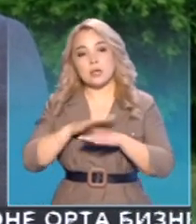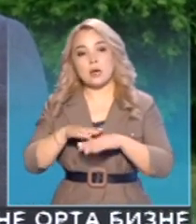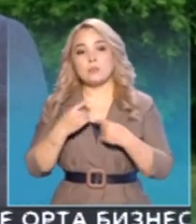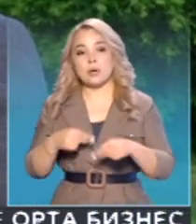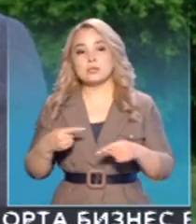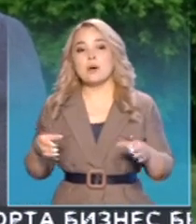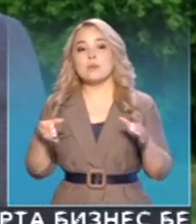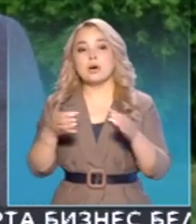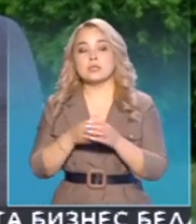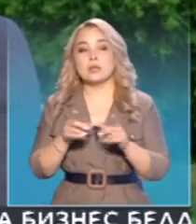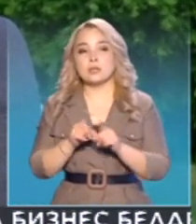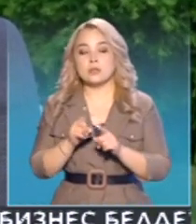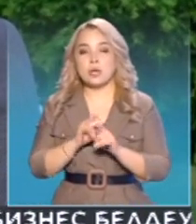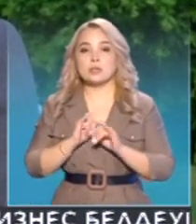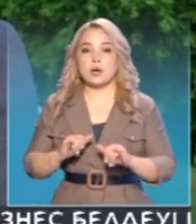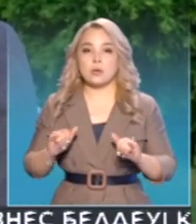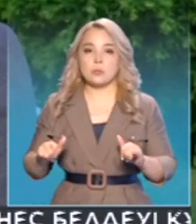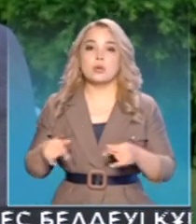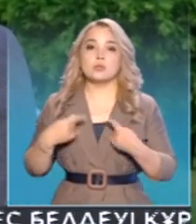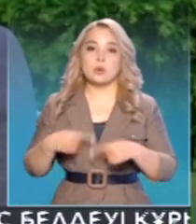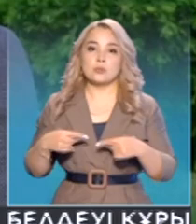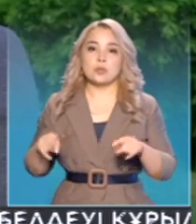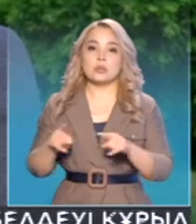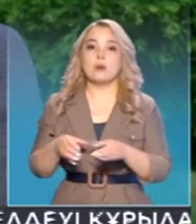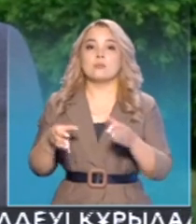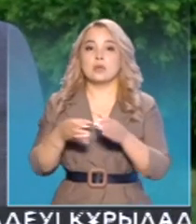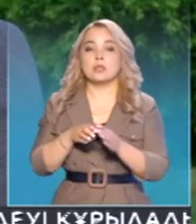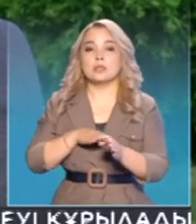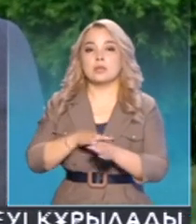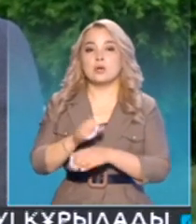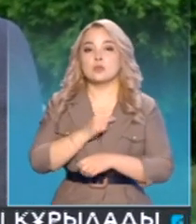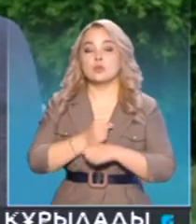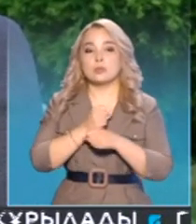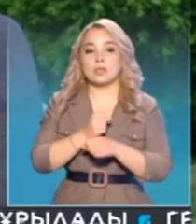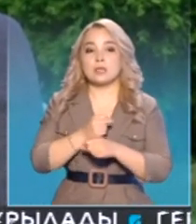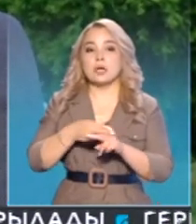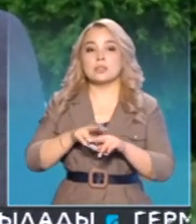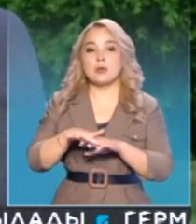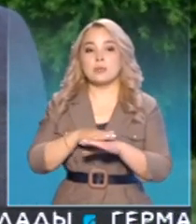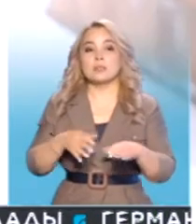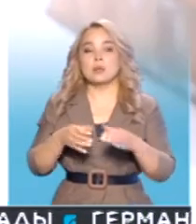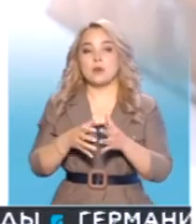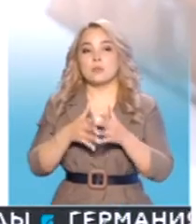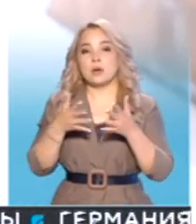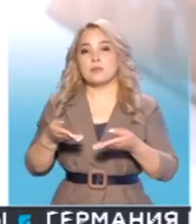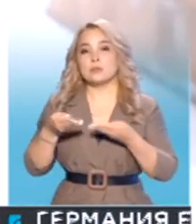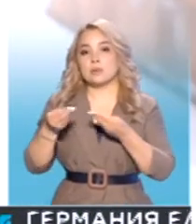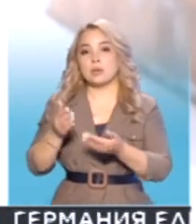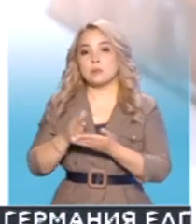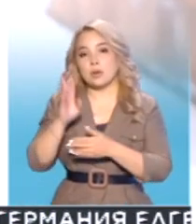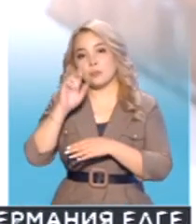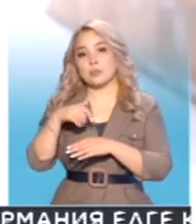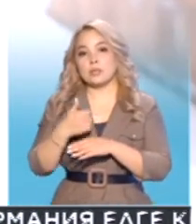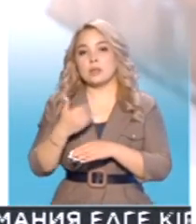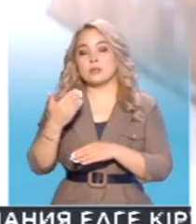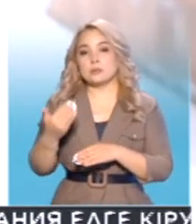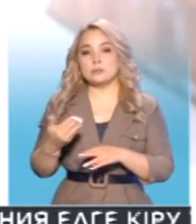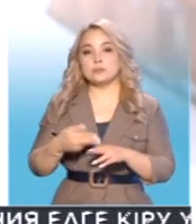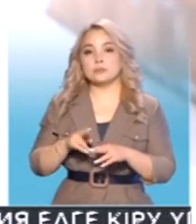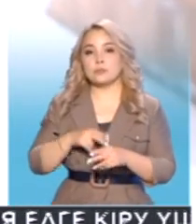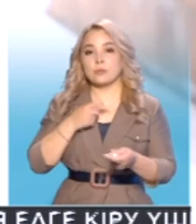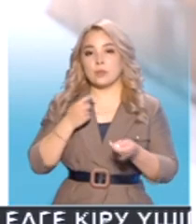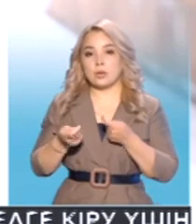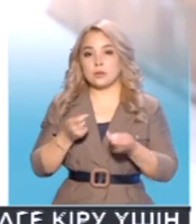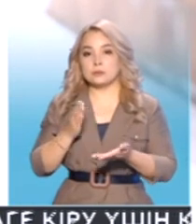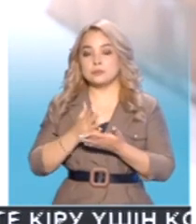да партиялардың дамуына, басқа да партиялардың билікке өтуіне үлкен септігін тигізеді деген ойдамыз. Билікке ие болу